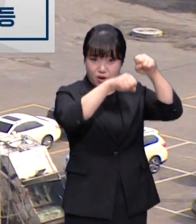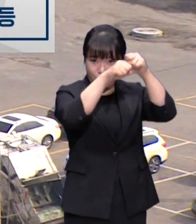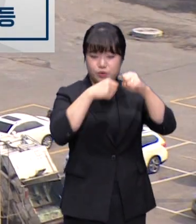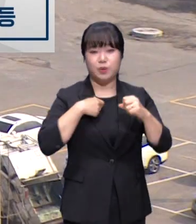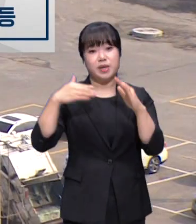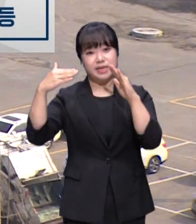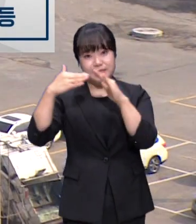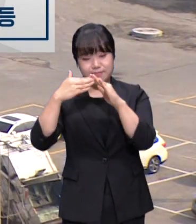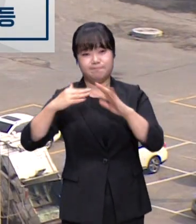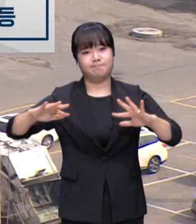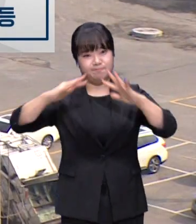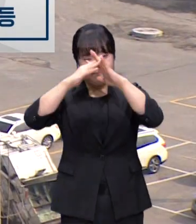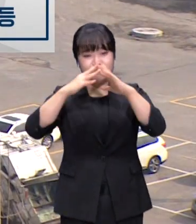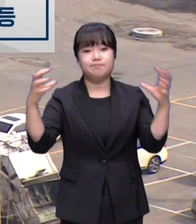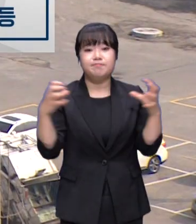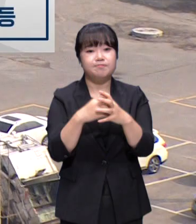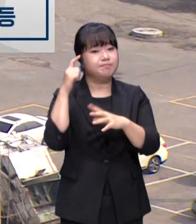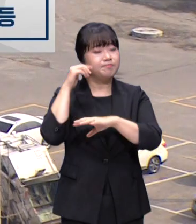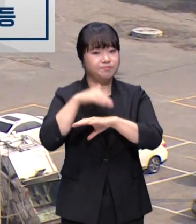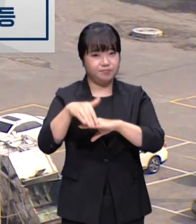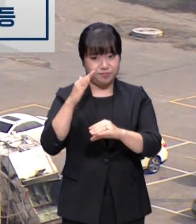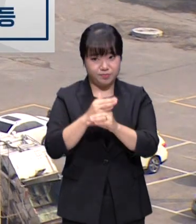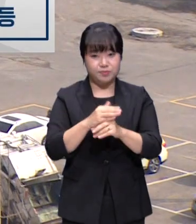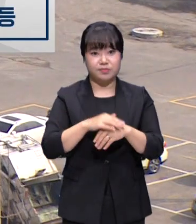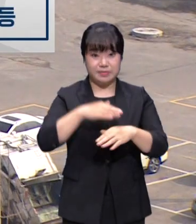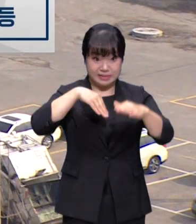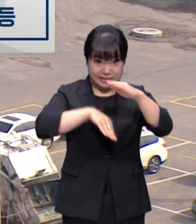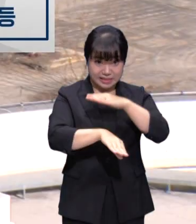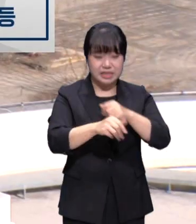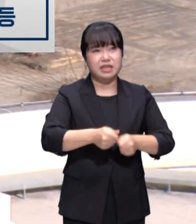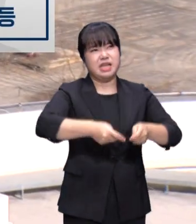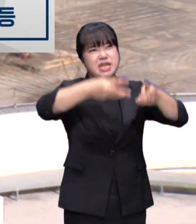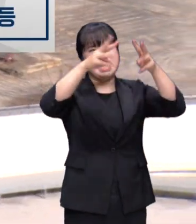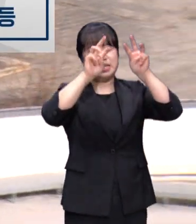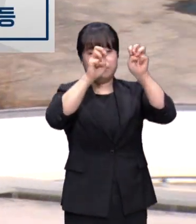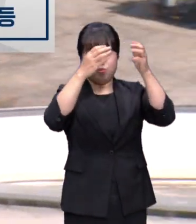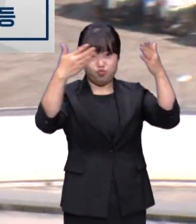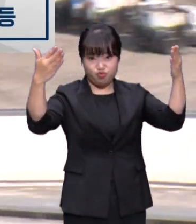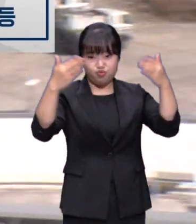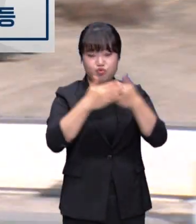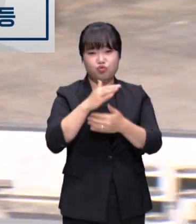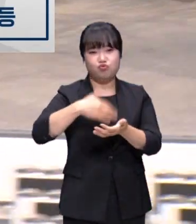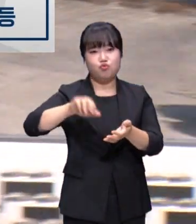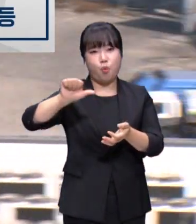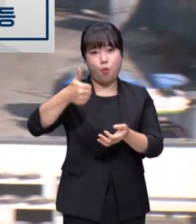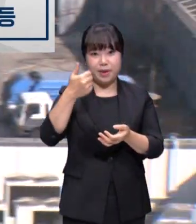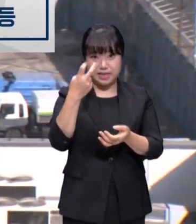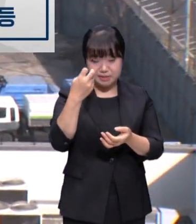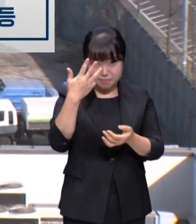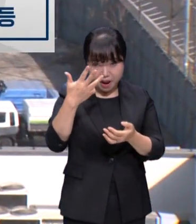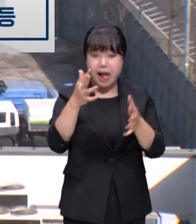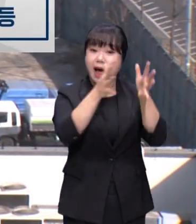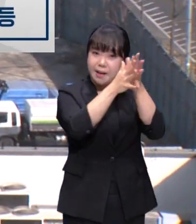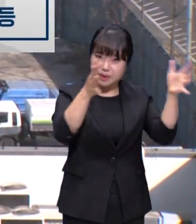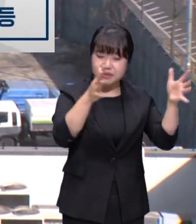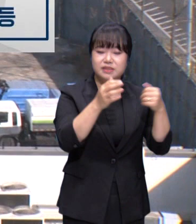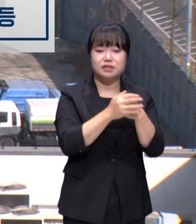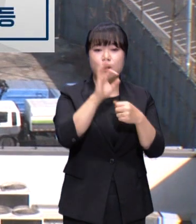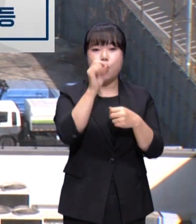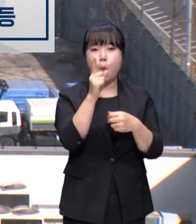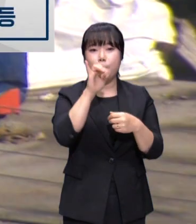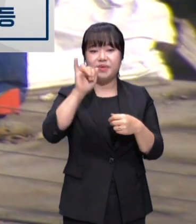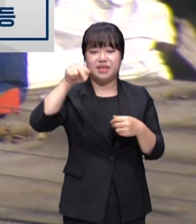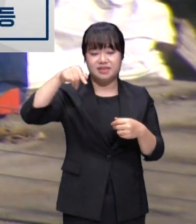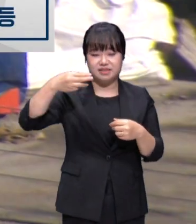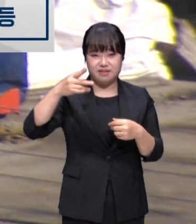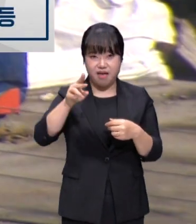공간으로 조성합니다. 지상부에는 최고 39층 규모로 528세대의 아파트와 오피스텔,